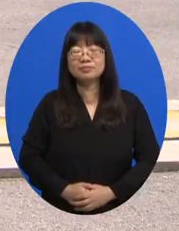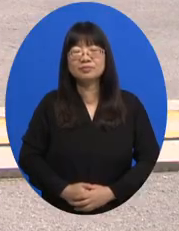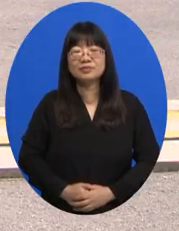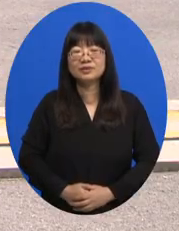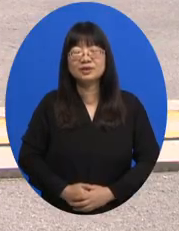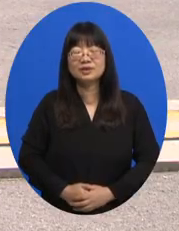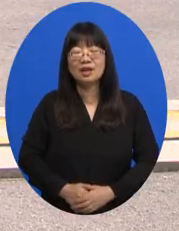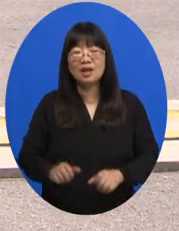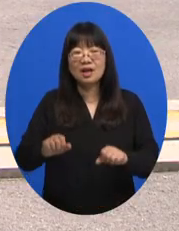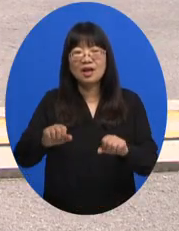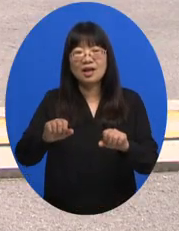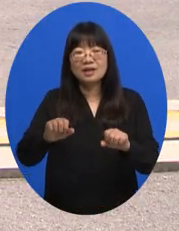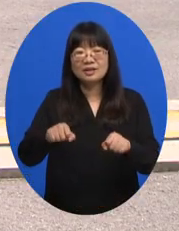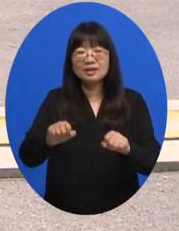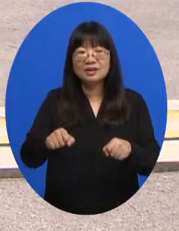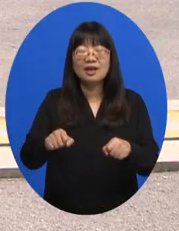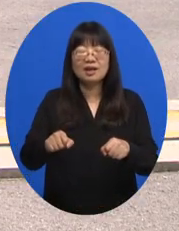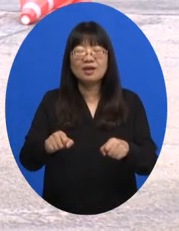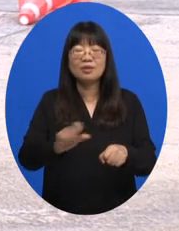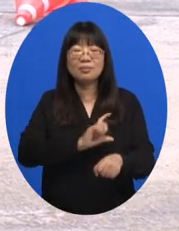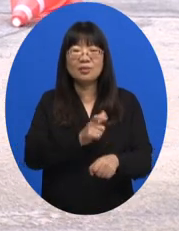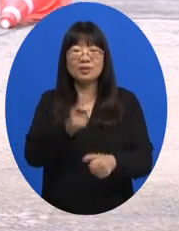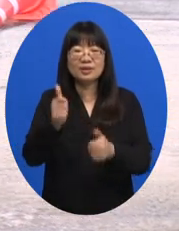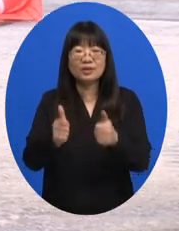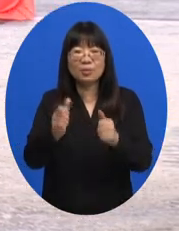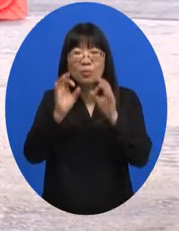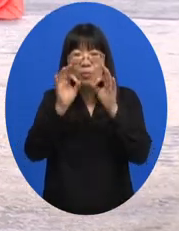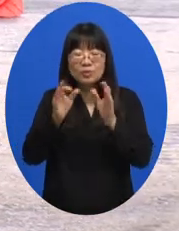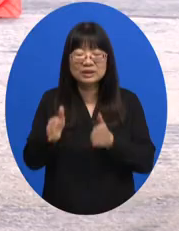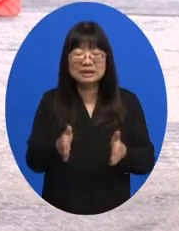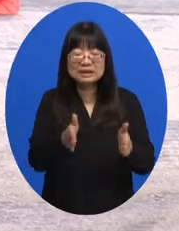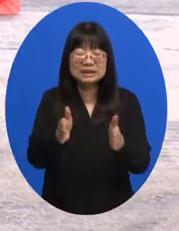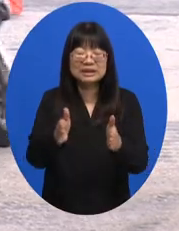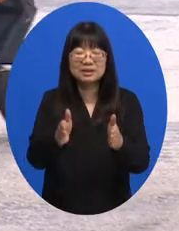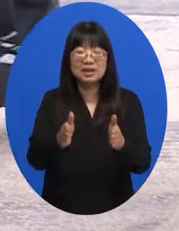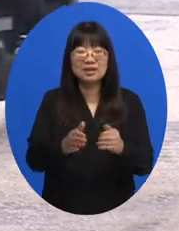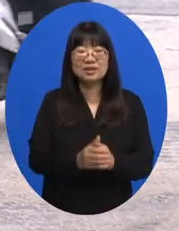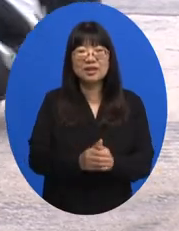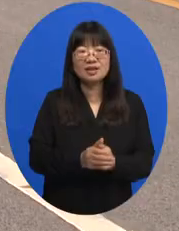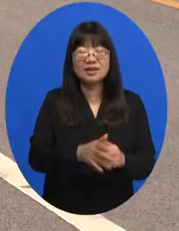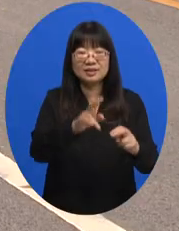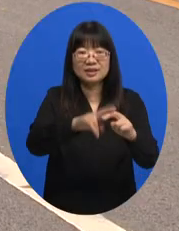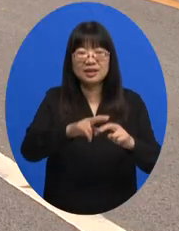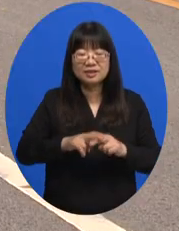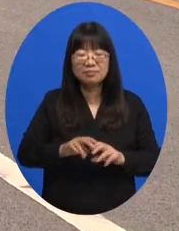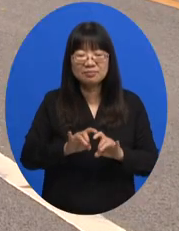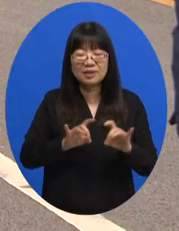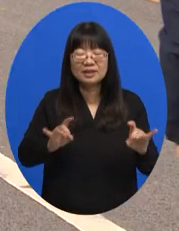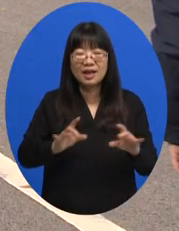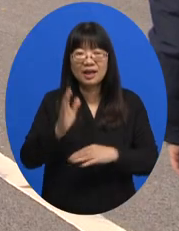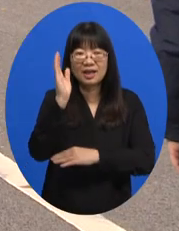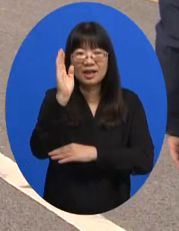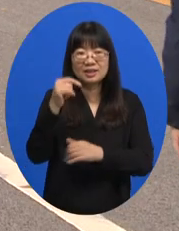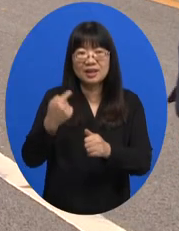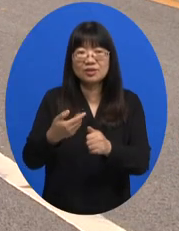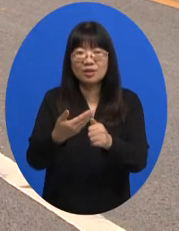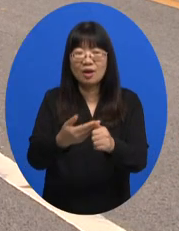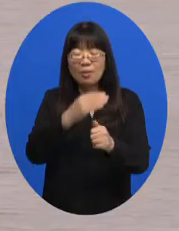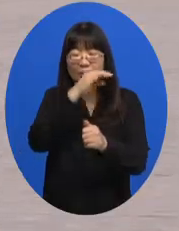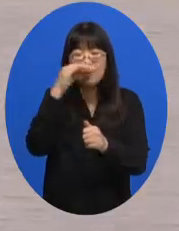이륜차 면허 시험을 보는 코스입니다. 구간마다 강사들이 배치되어 교육생에게 올바른 운행법을